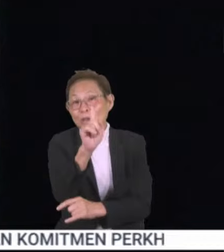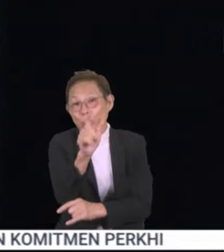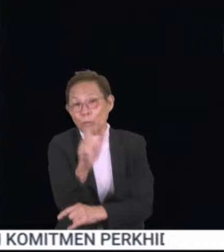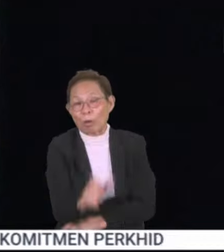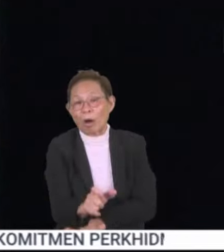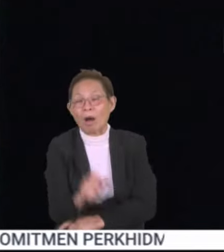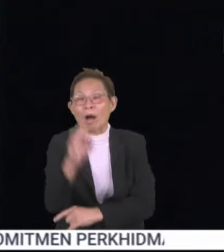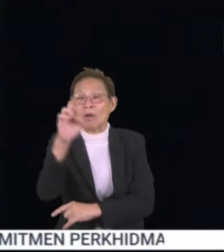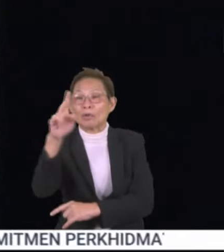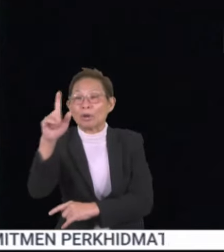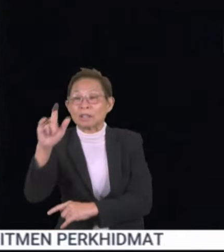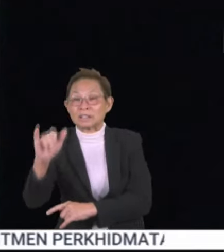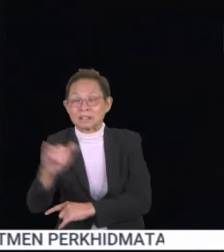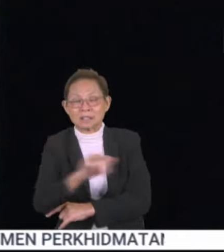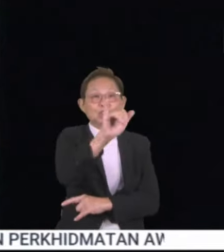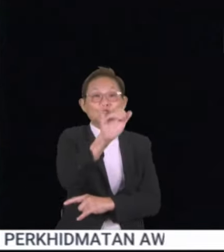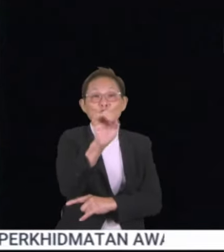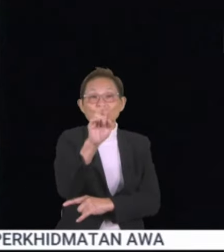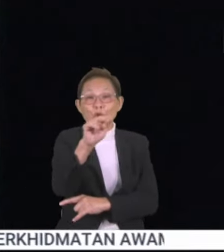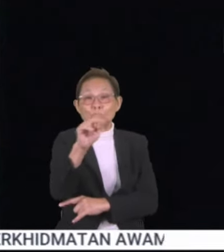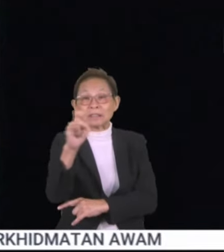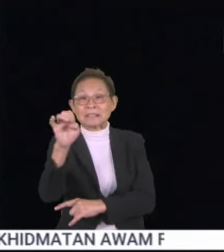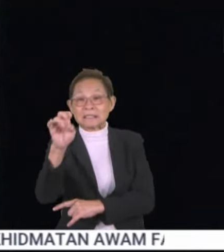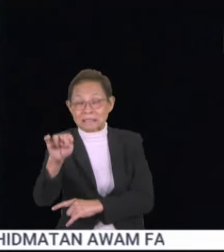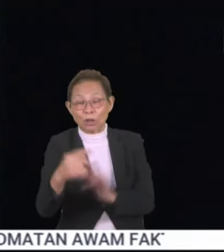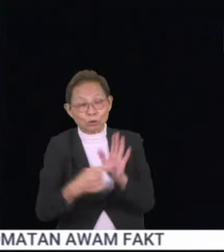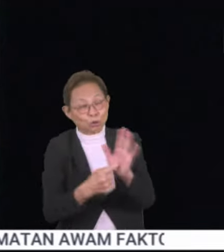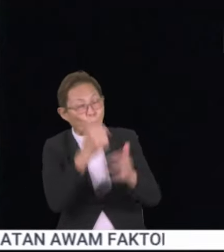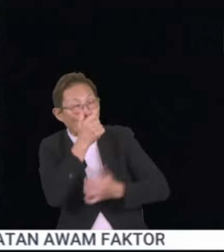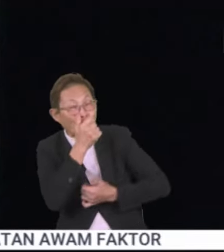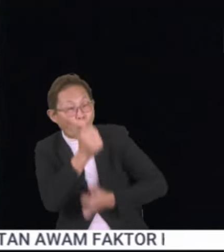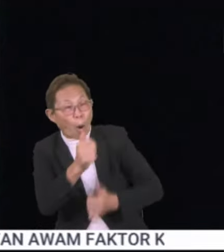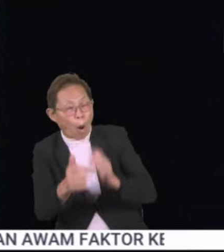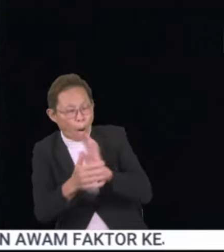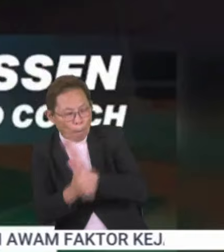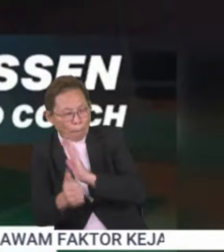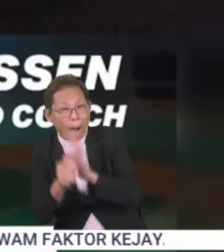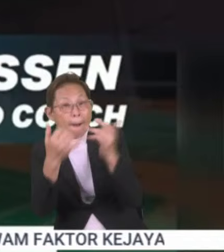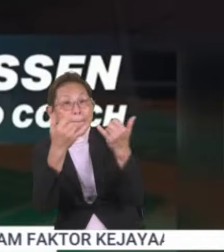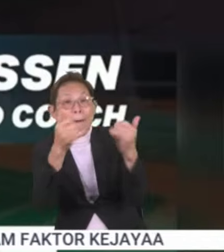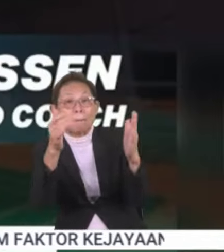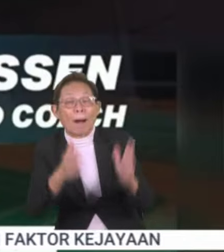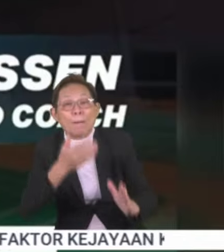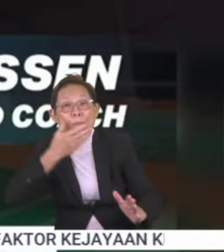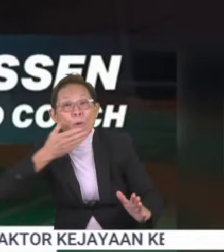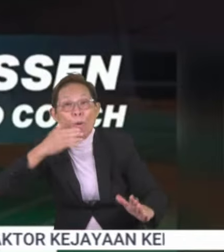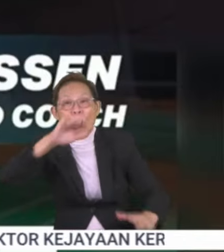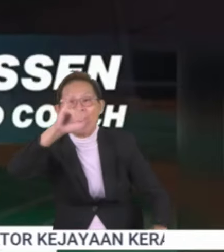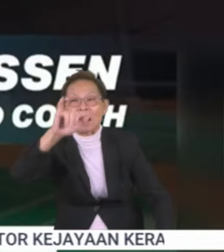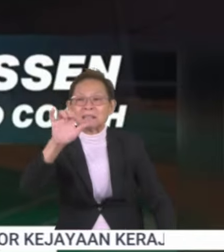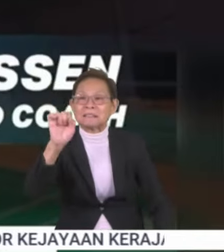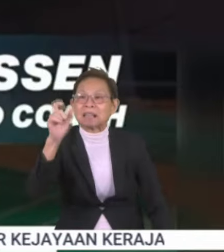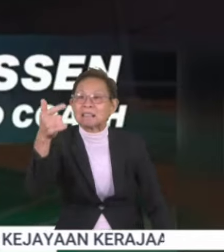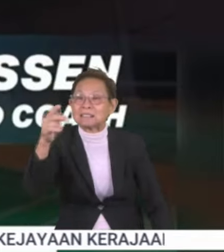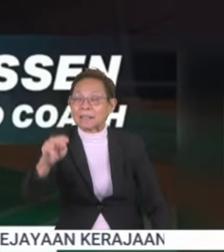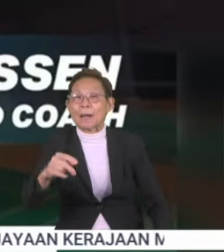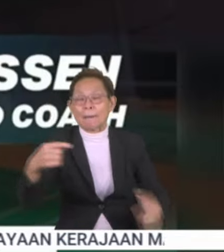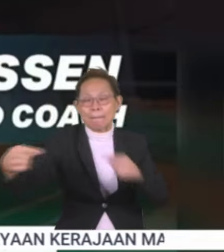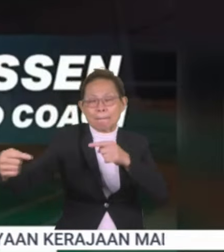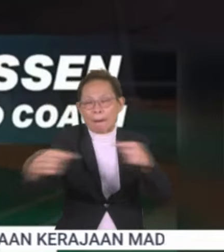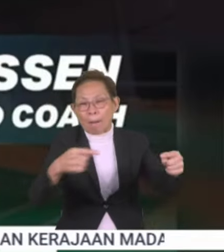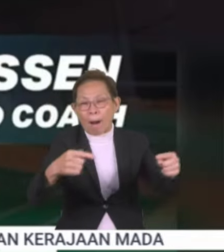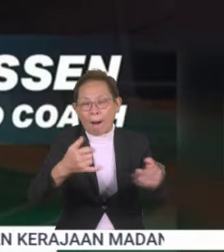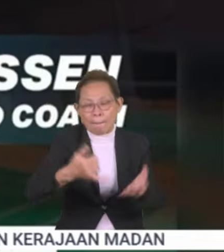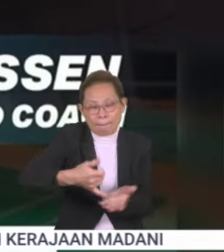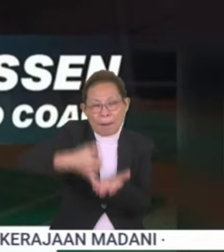Tambah Rexy, Jonassen dilihat menunjukkan minat terhadap potensi yang dimiliki pemain muda Justin Ho ketika beraksi pada Piala